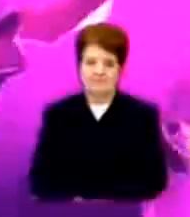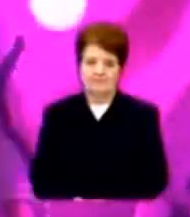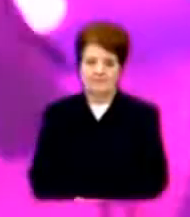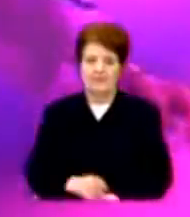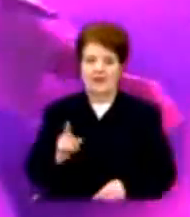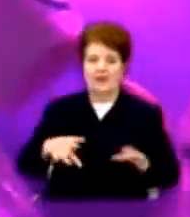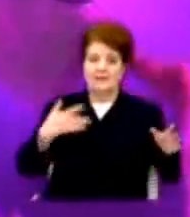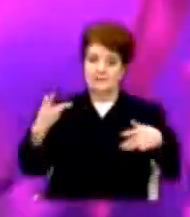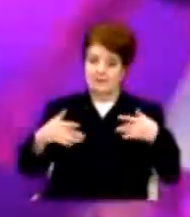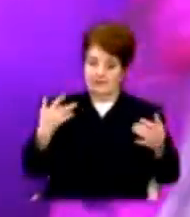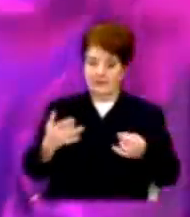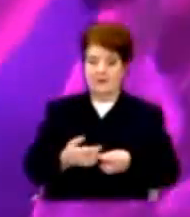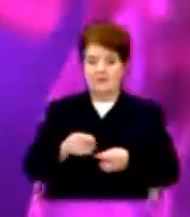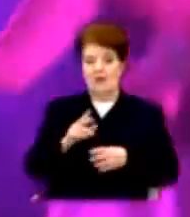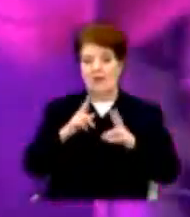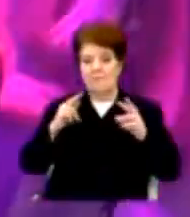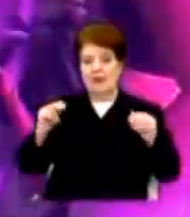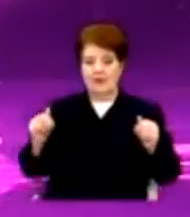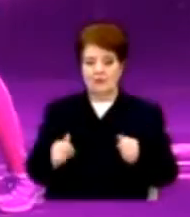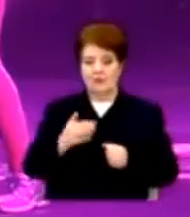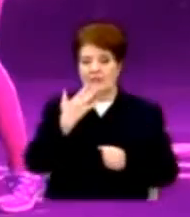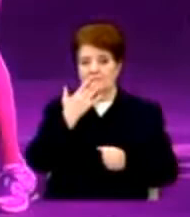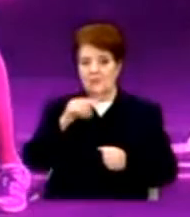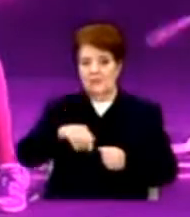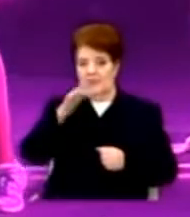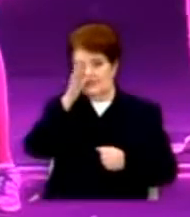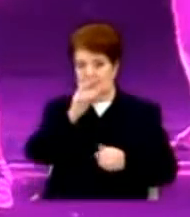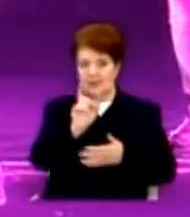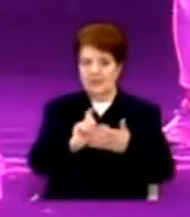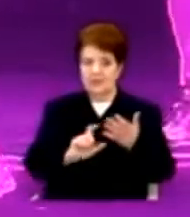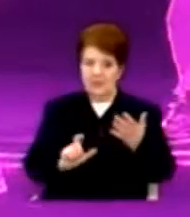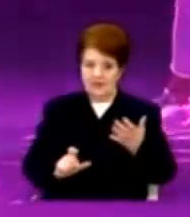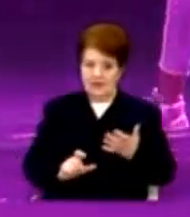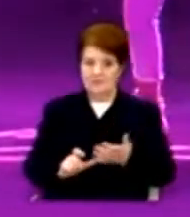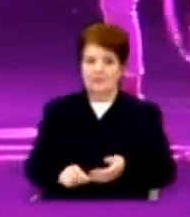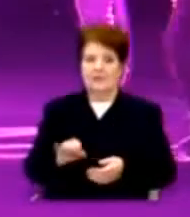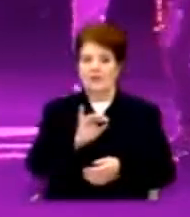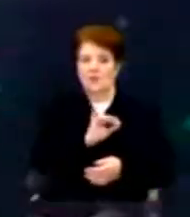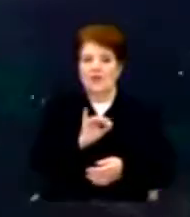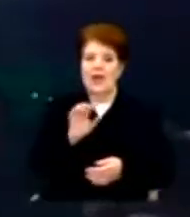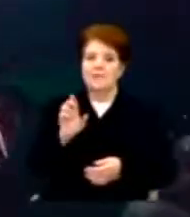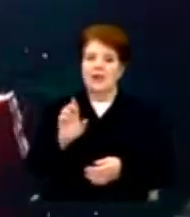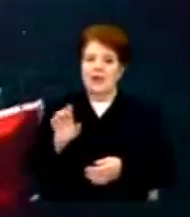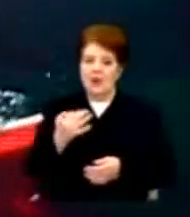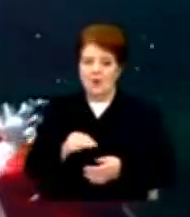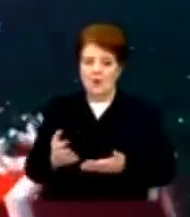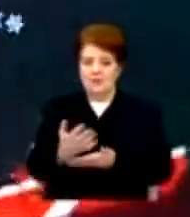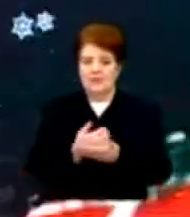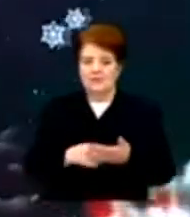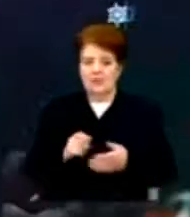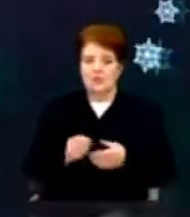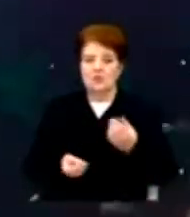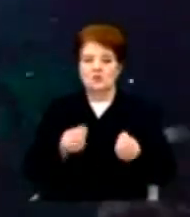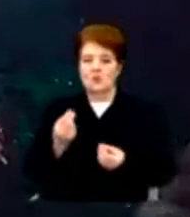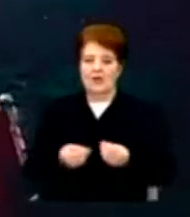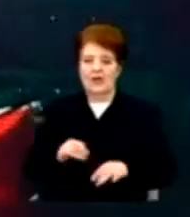La spectacolul susținut la Palatul Național din Chișinău de cântăreața și vloggerița Iuliana Beregoi s-au strâns jucării și haine